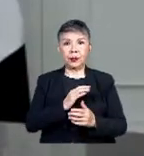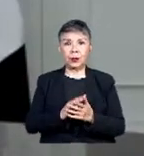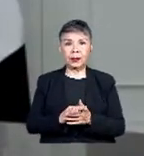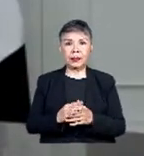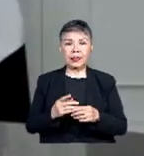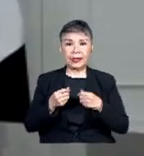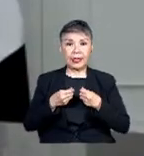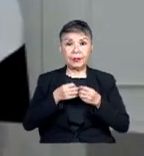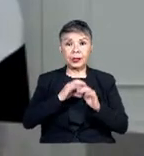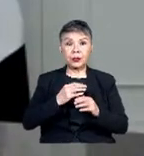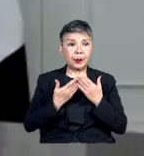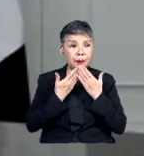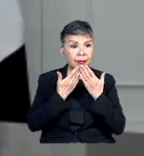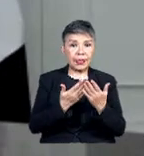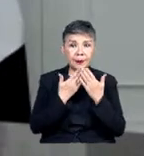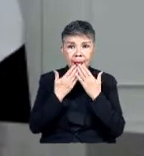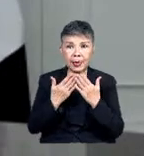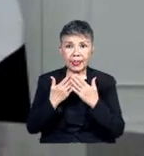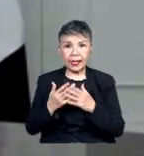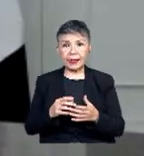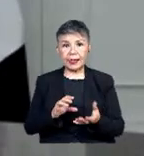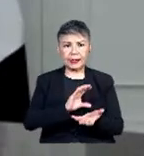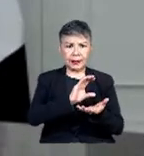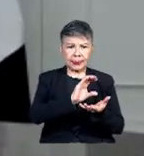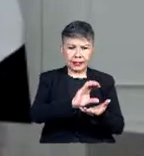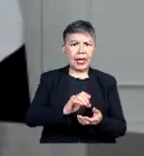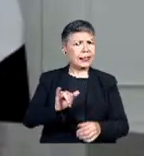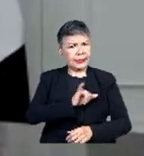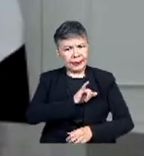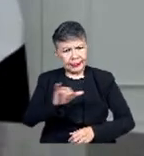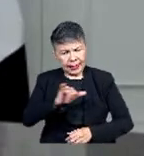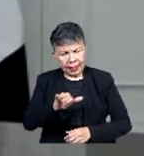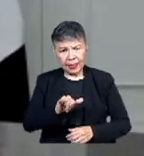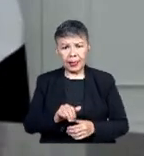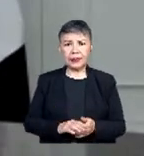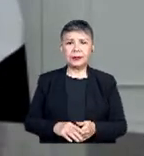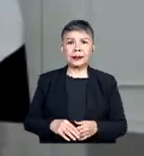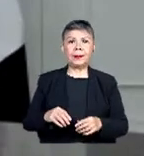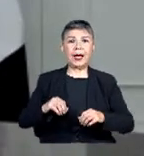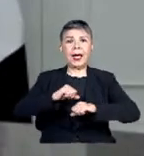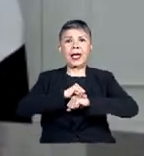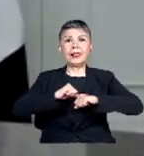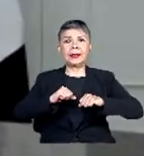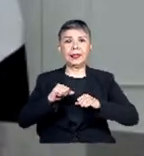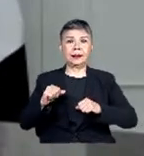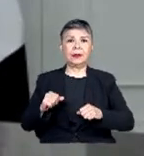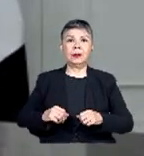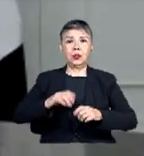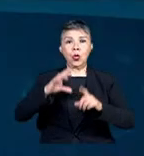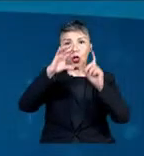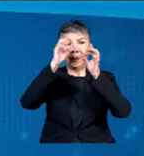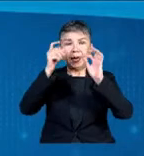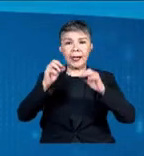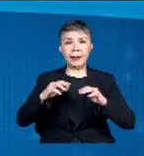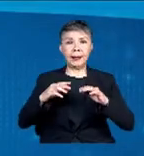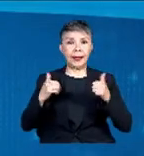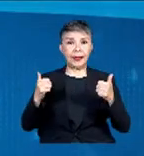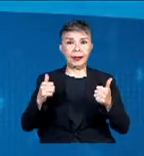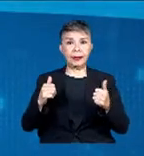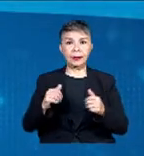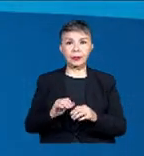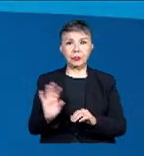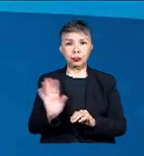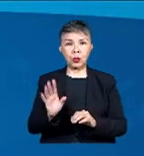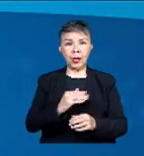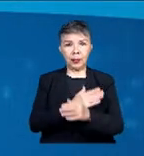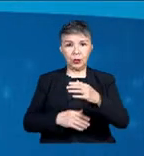kemudian diberikan apresiasi dan penghargaan yang sama persis dengan yang diterima oleh atlet Olimpiade kita. Dan pada saat